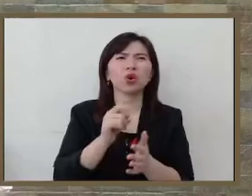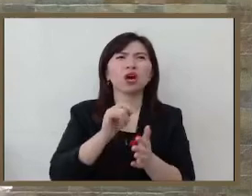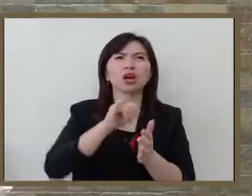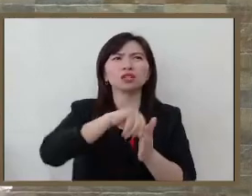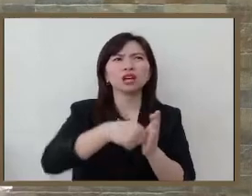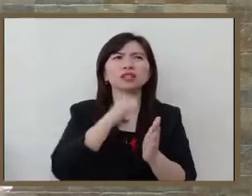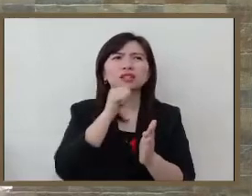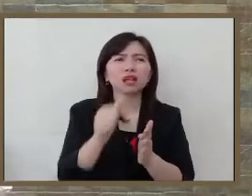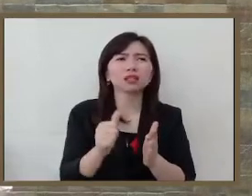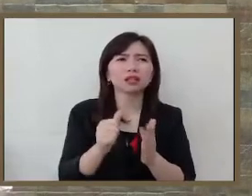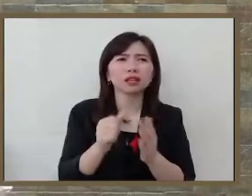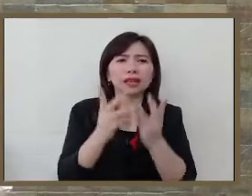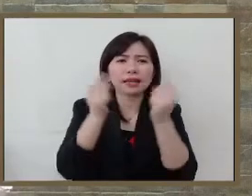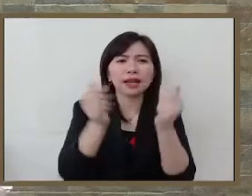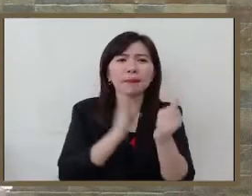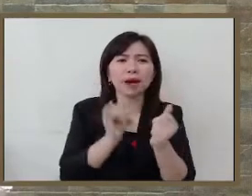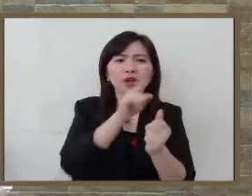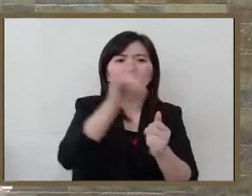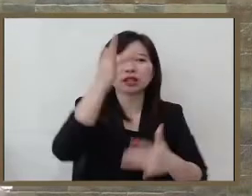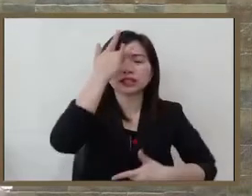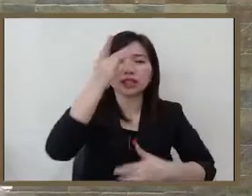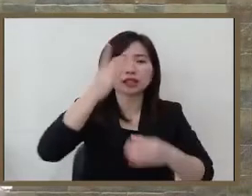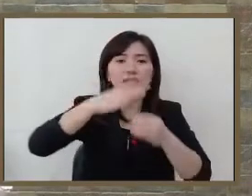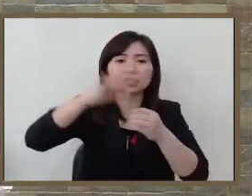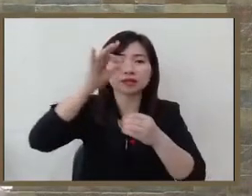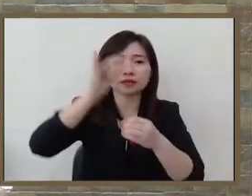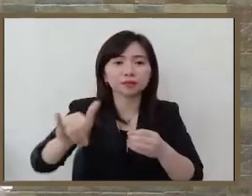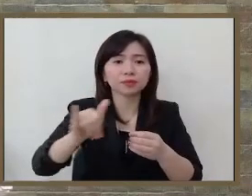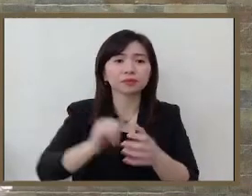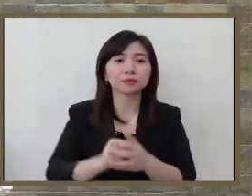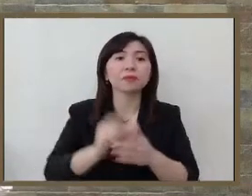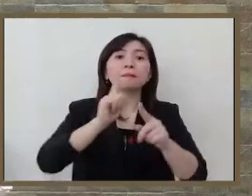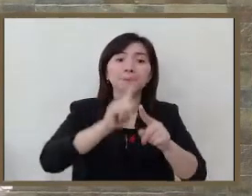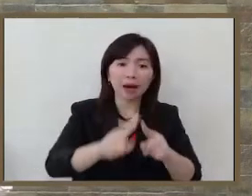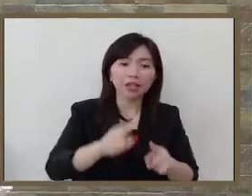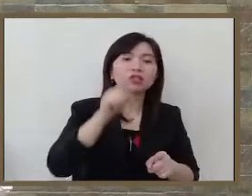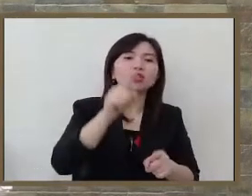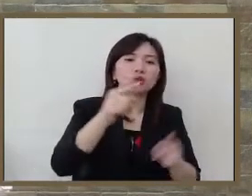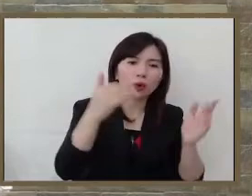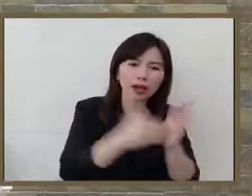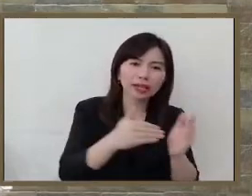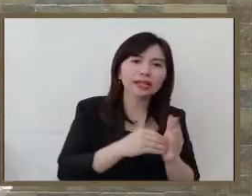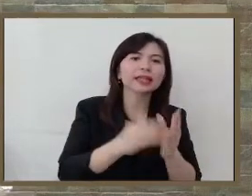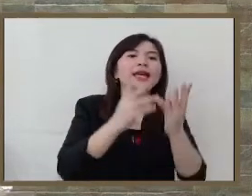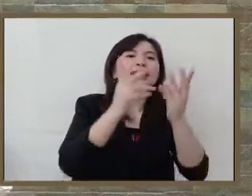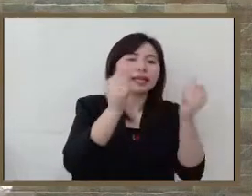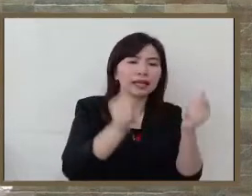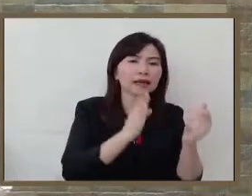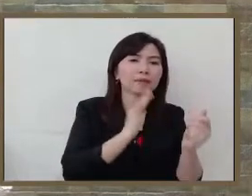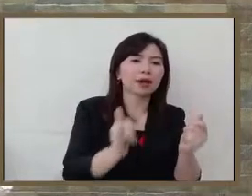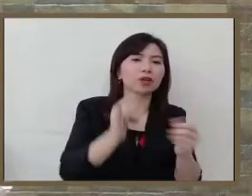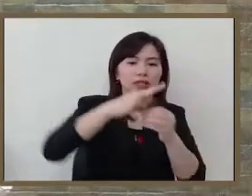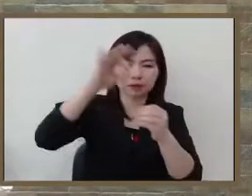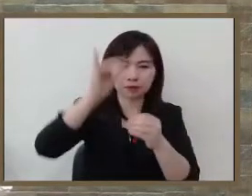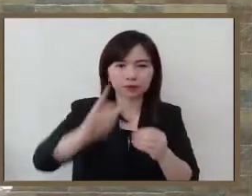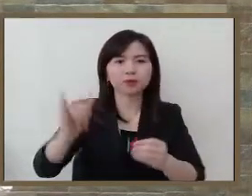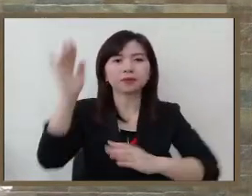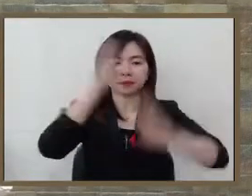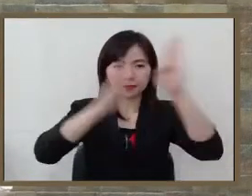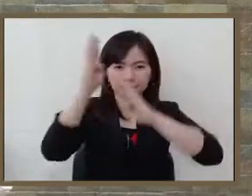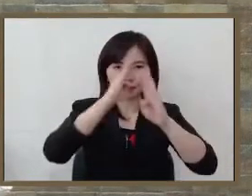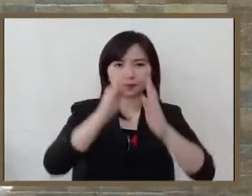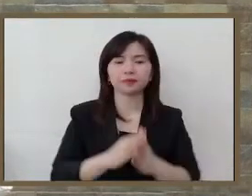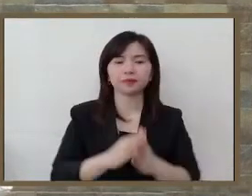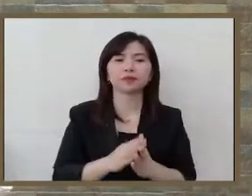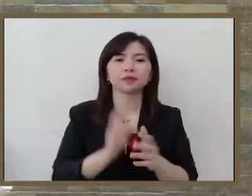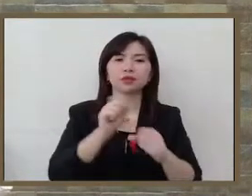mo, kundi gagaling ka sa karamdaman mo, sa spiritual na kalagayan. Kaya